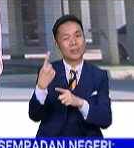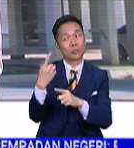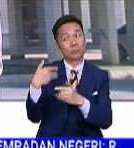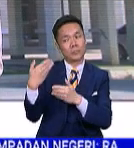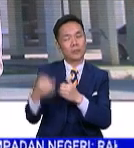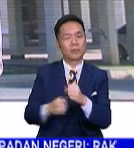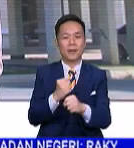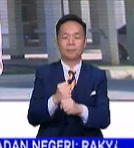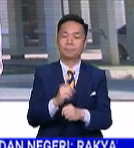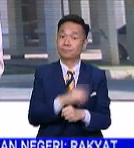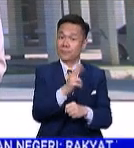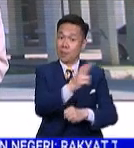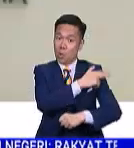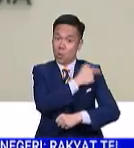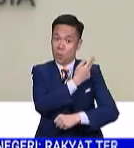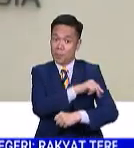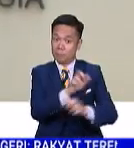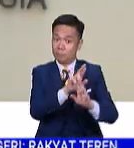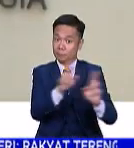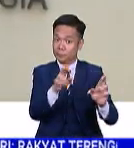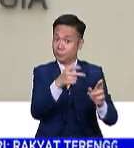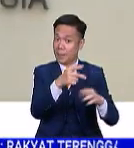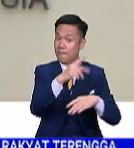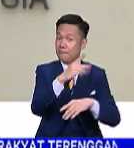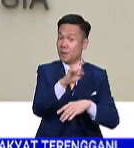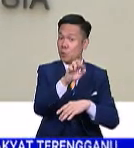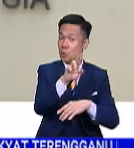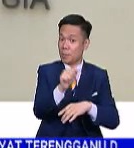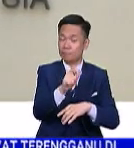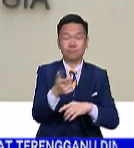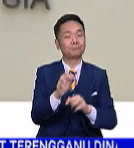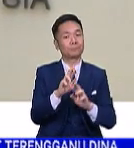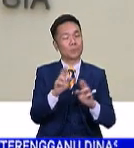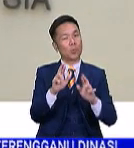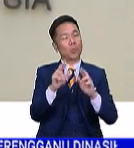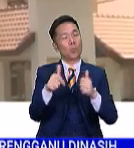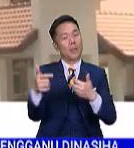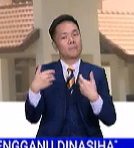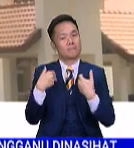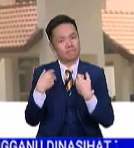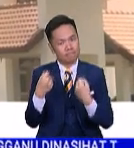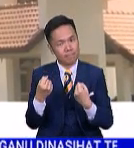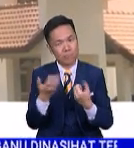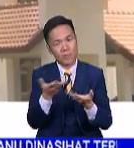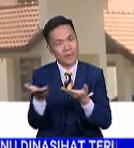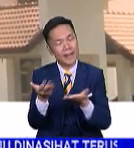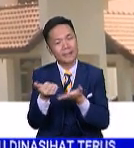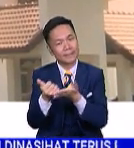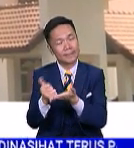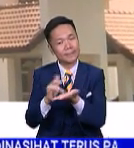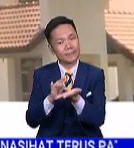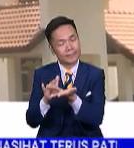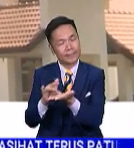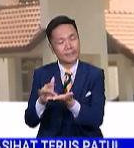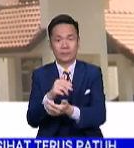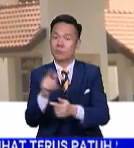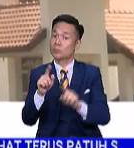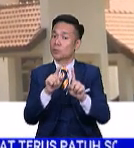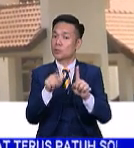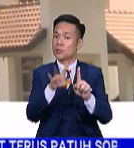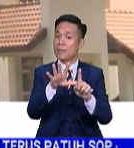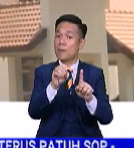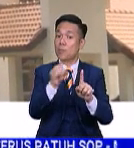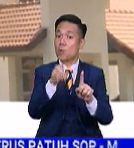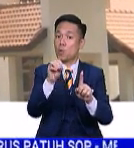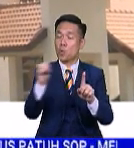depan. Apabila hospital itu siap kelak, ia dijangka mampu memberi kemudahan kesihatan kepada 150,000 penduduk